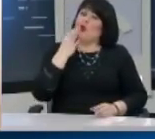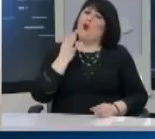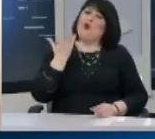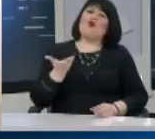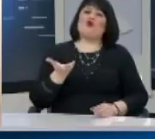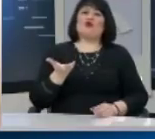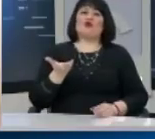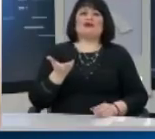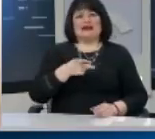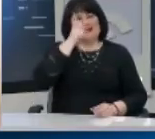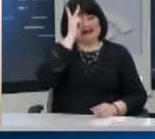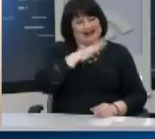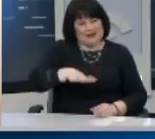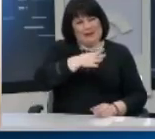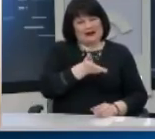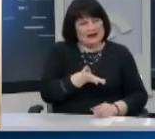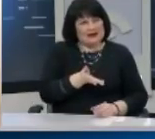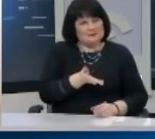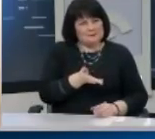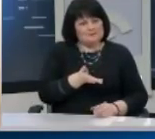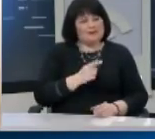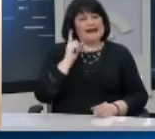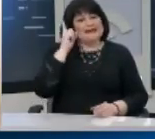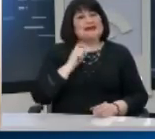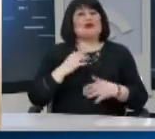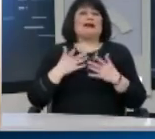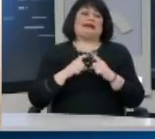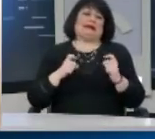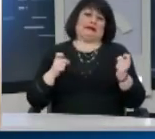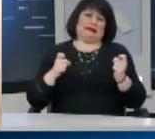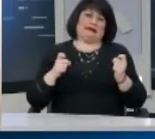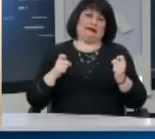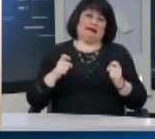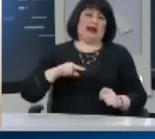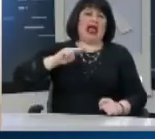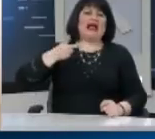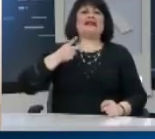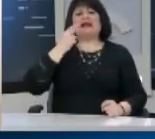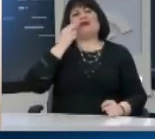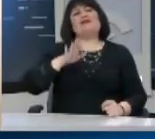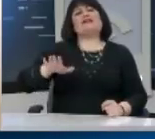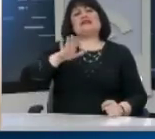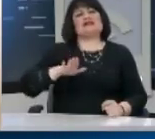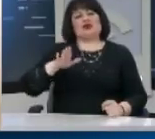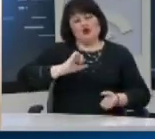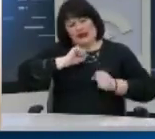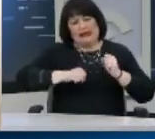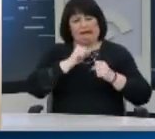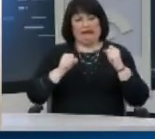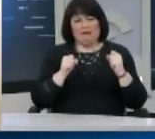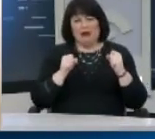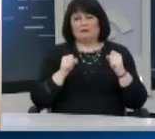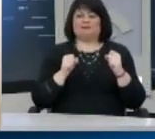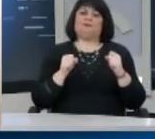υπάρξει μέσα στη γερμανία τα τελευταία χρόνια που έχουνε φέρει στην επιφάνεια το αντιφασιστικό κίνημα και το διασυνδέουν με τις